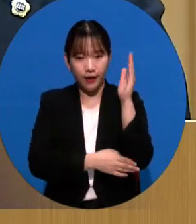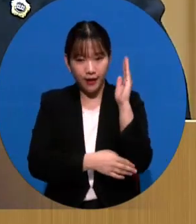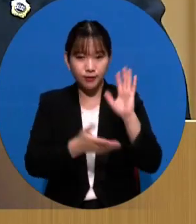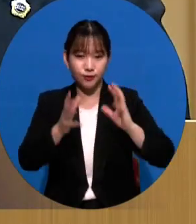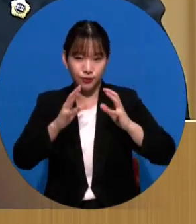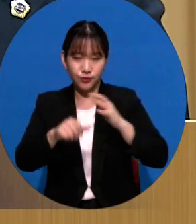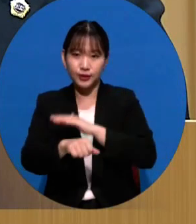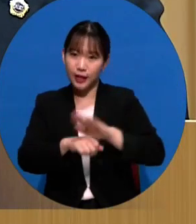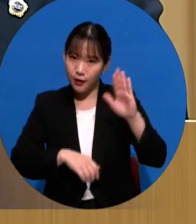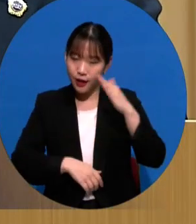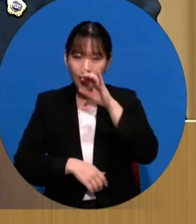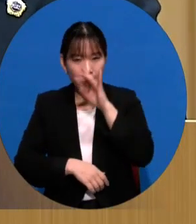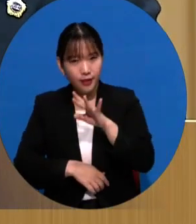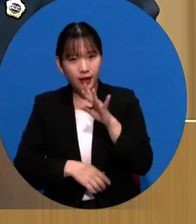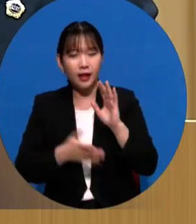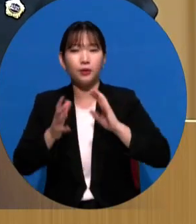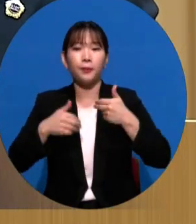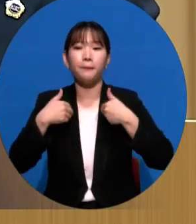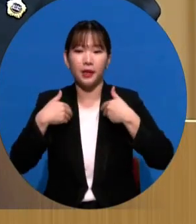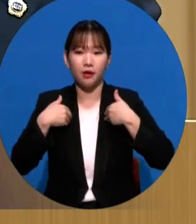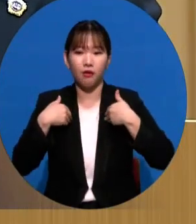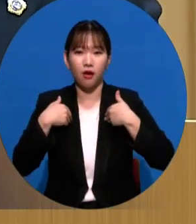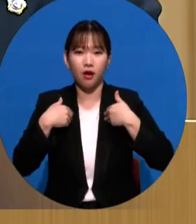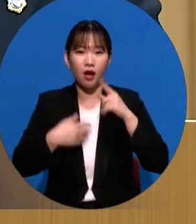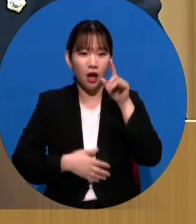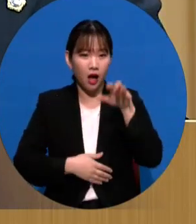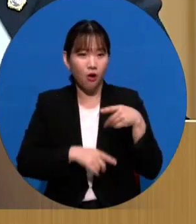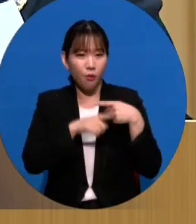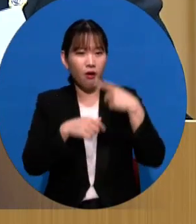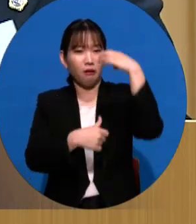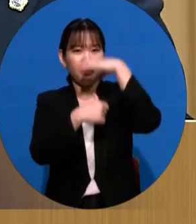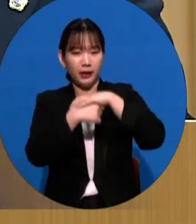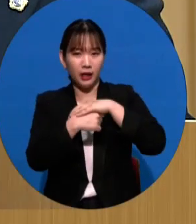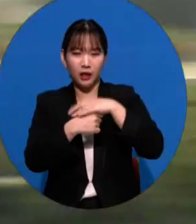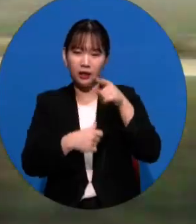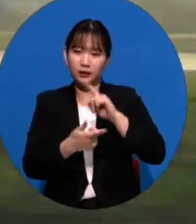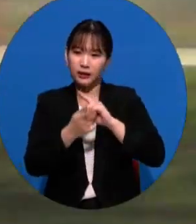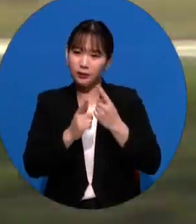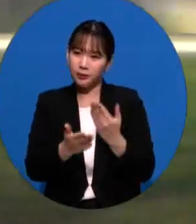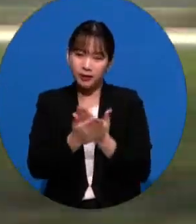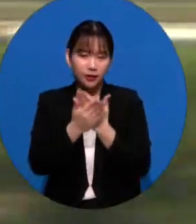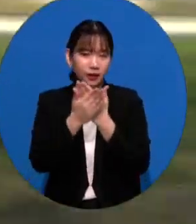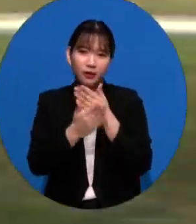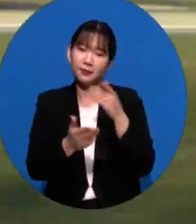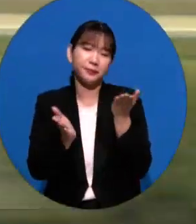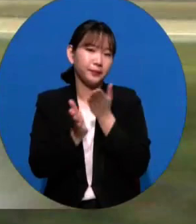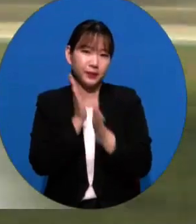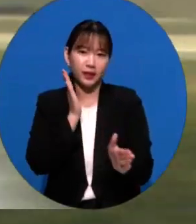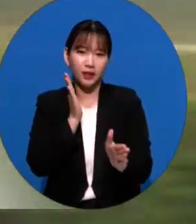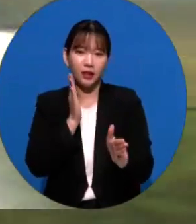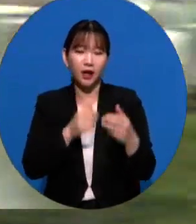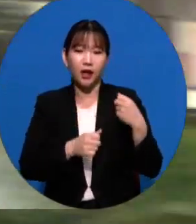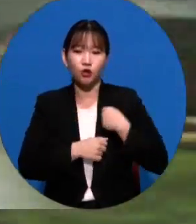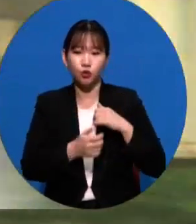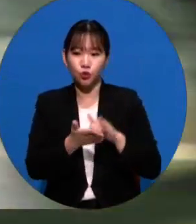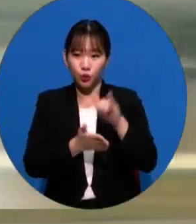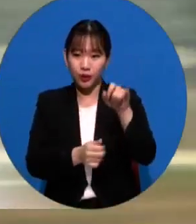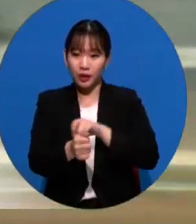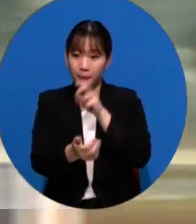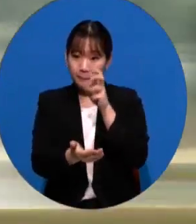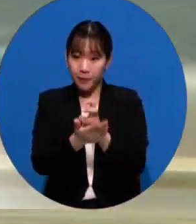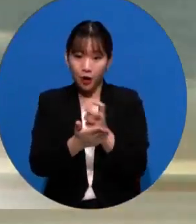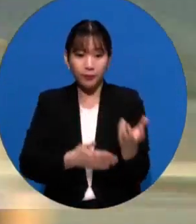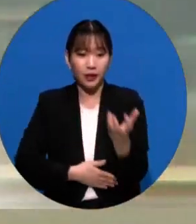된다 그래야지 한쪽에 일방적으로 부담이 되는 것을 상생이라는 이름으로. 군공항특별법은 이전